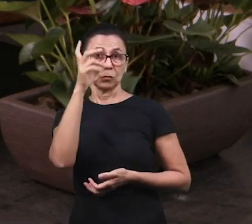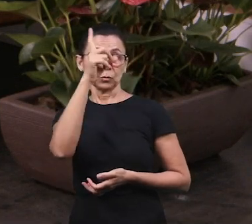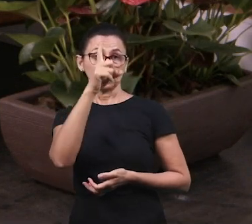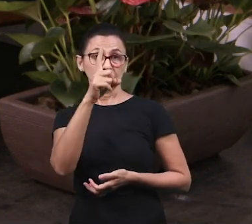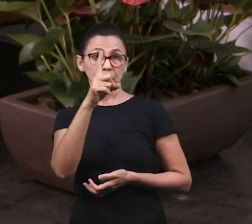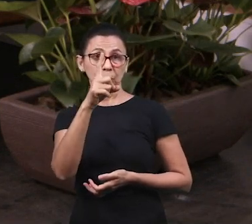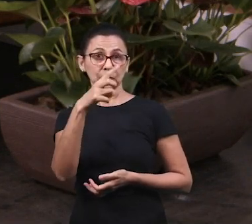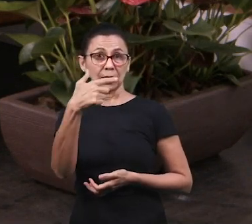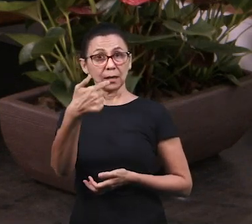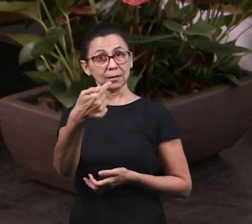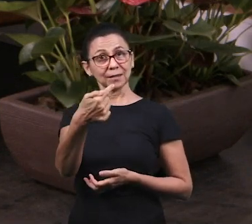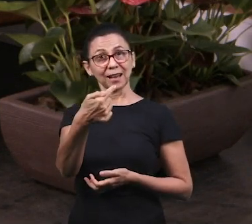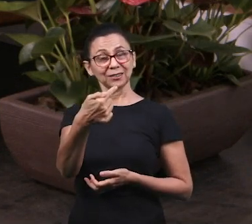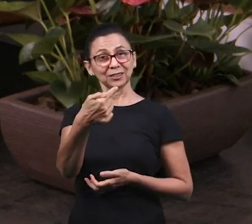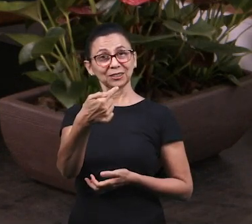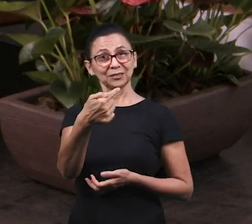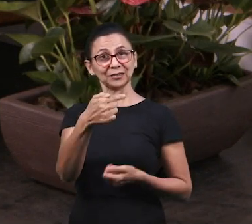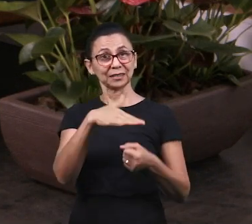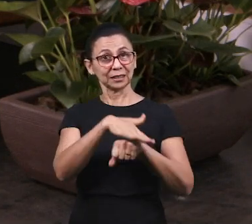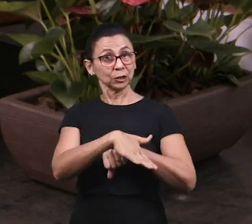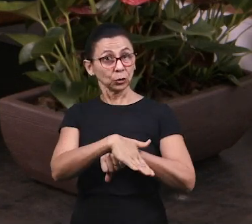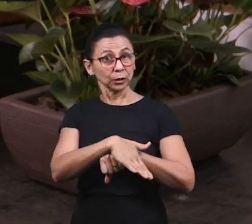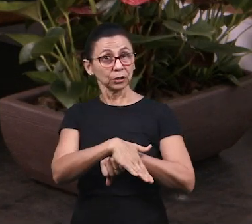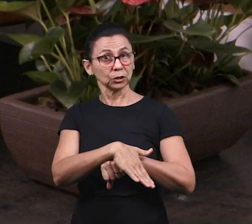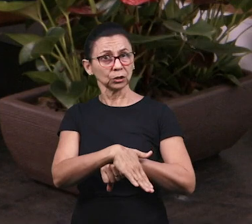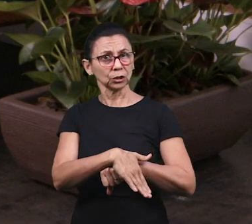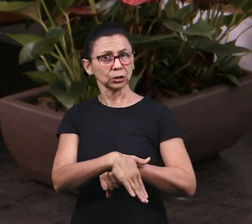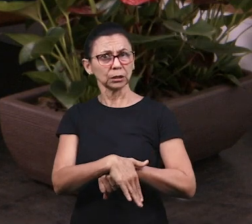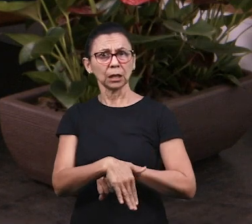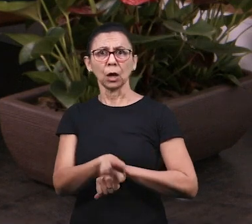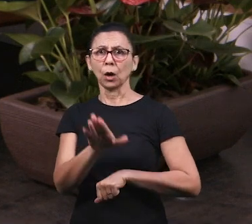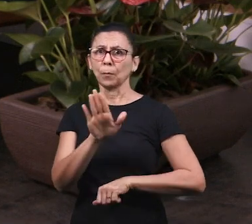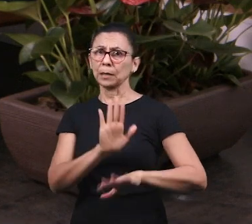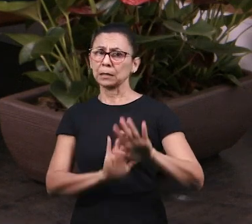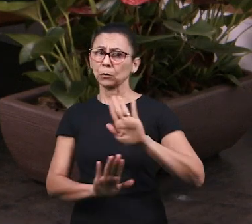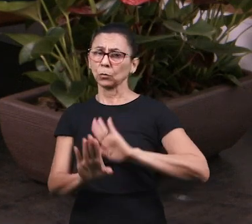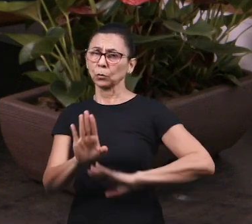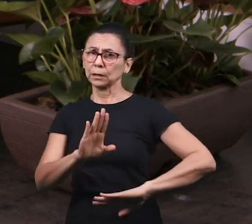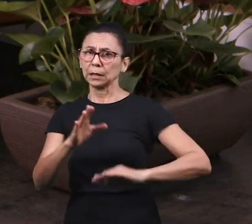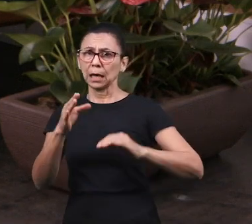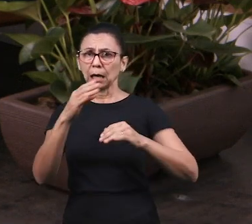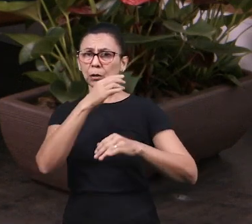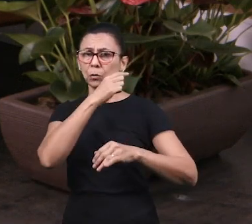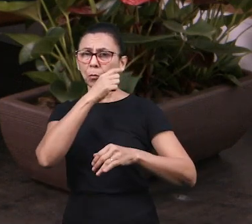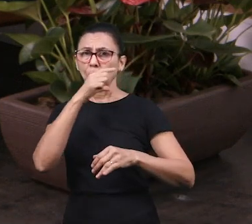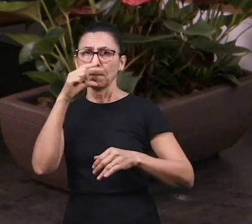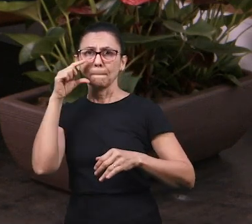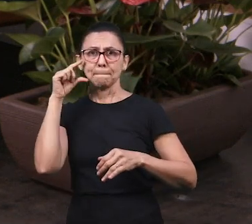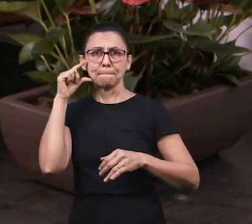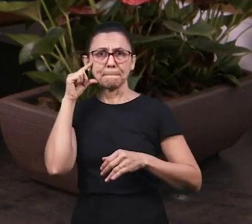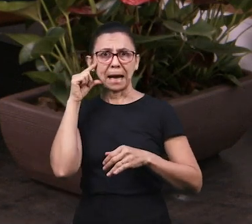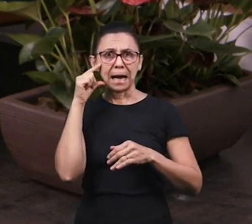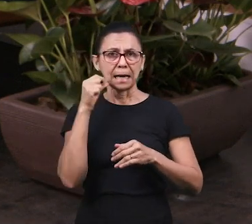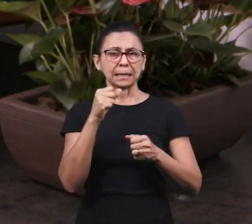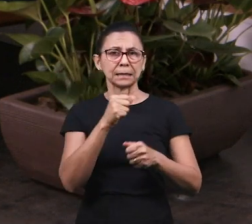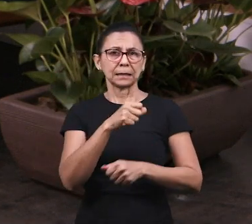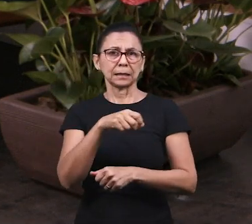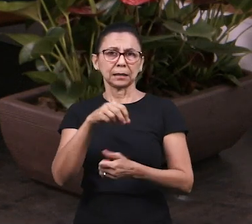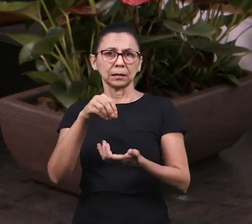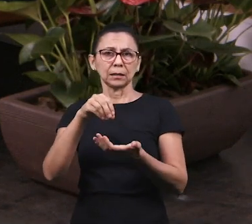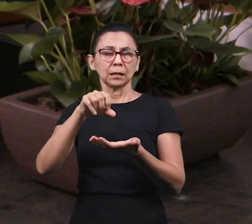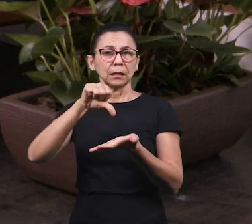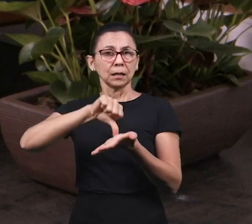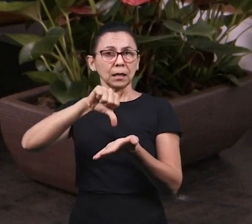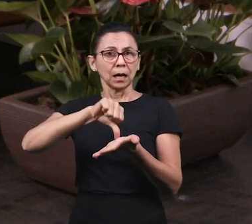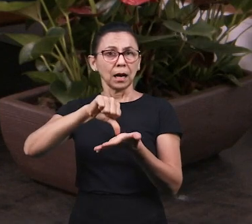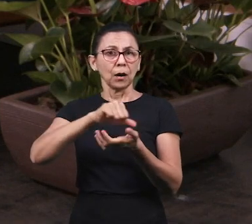et dimanches à 19h, mais toujours en prenant les précautions nécessaires pour ce moment. Mais